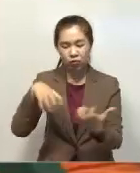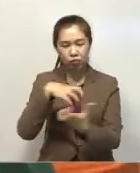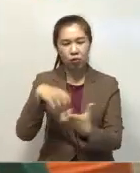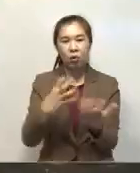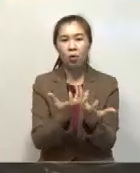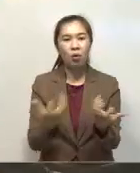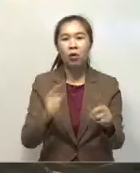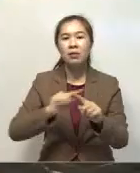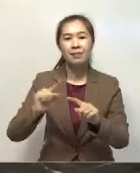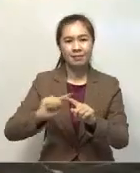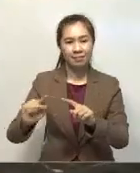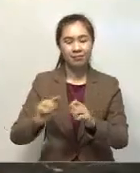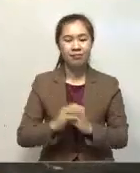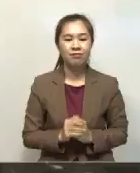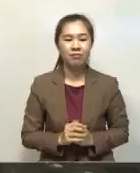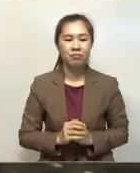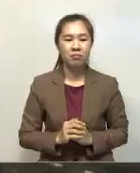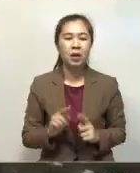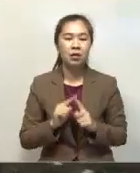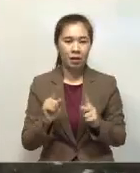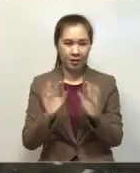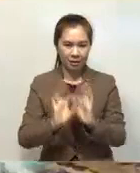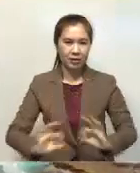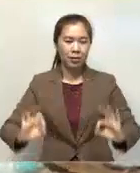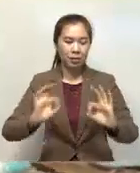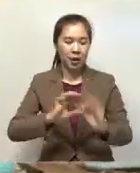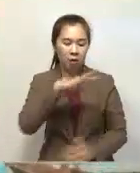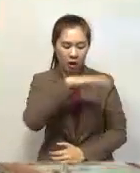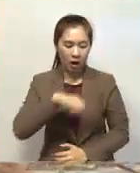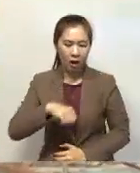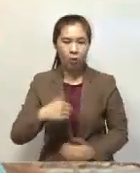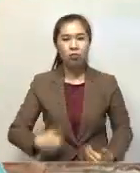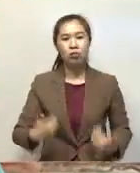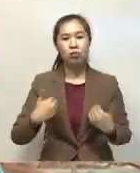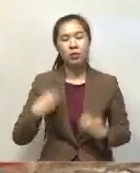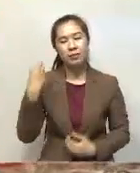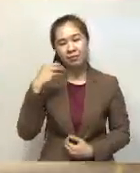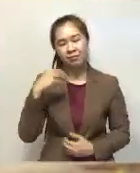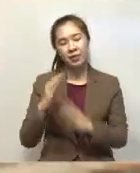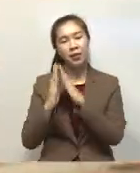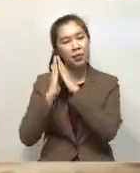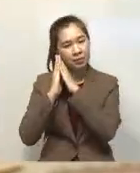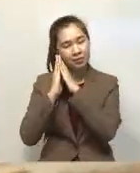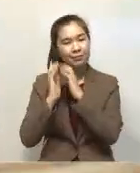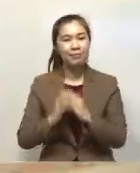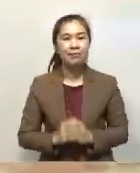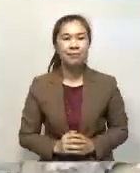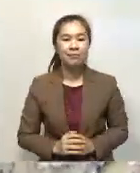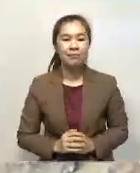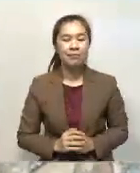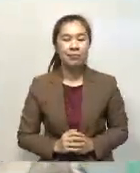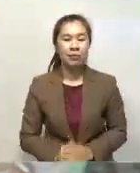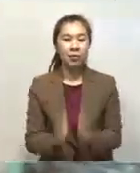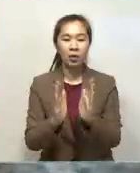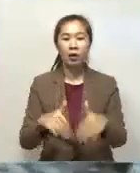ากับสิ่งของต่างๆเหล่านี้ด้วยแต่เป็นความจำเป็นที่จะต้องนำมาใช้ในชีวิตประจำวัน ในขณะเดียวกันนะคะก็ยังเกิดเหตุ